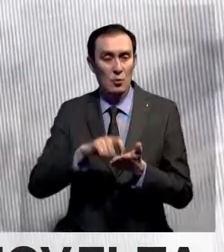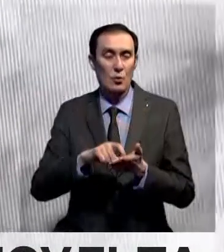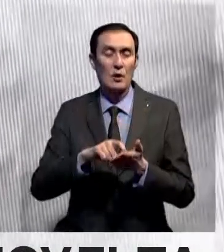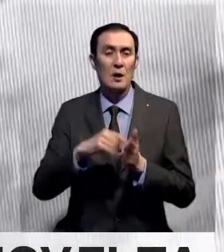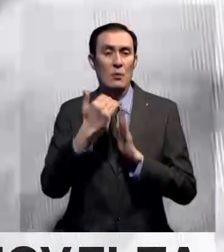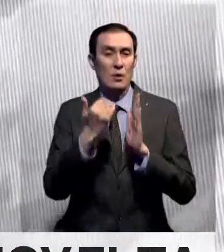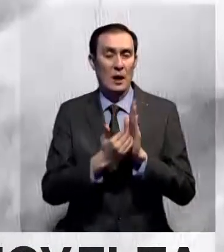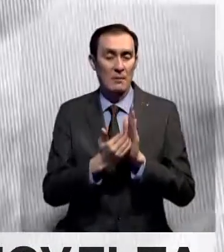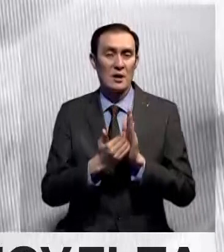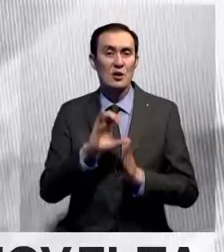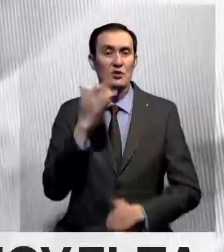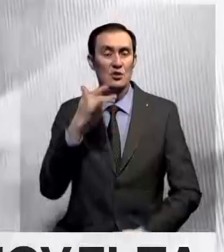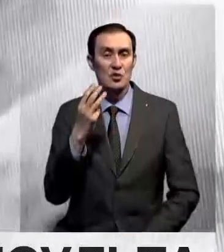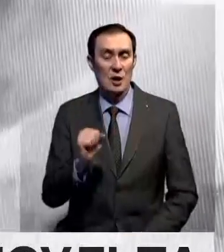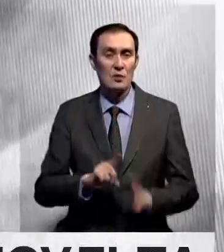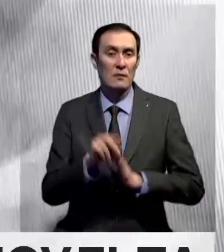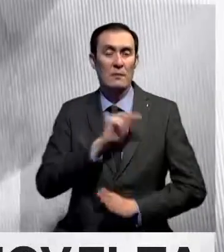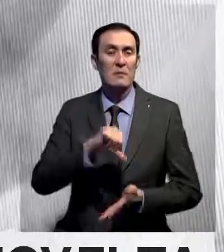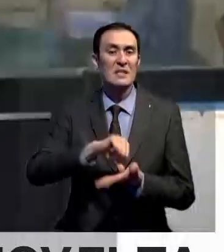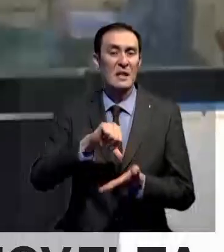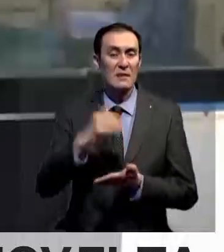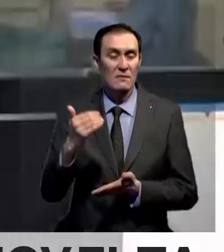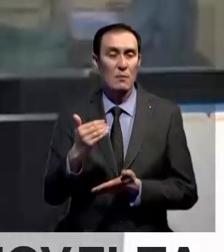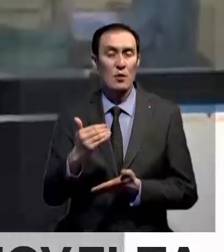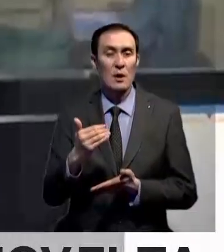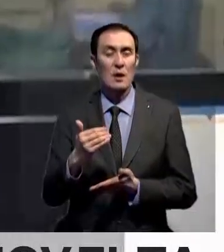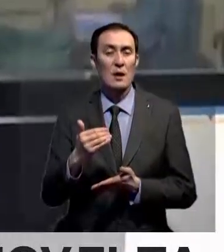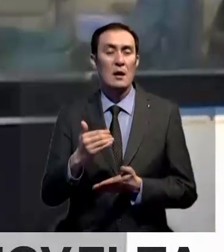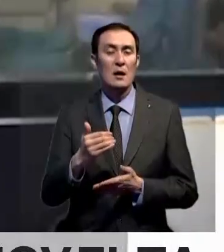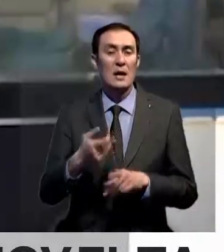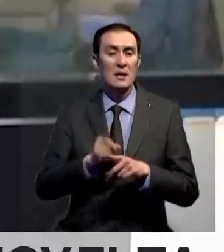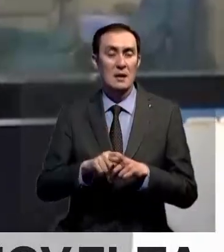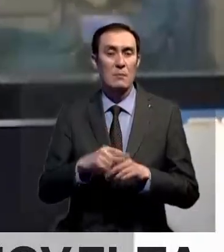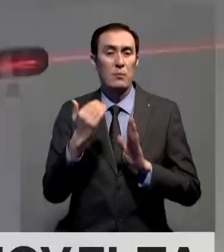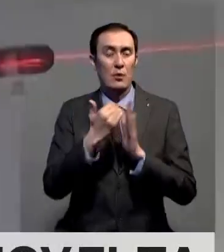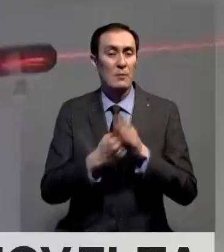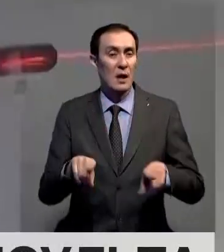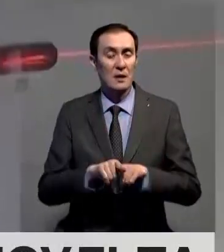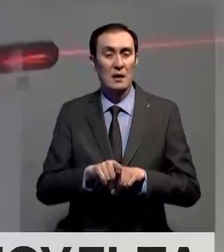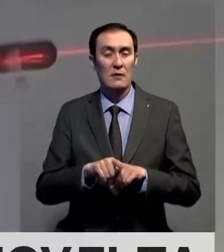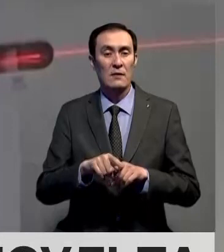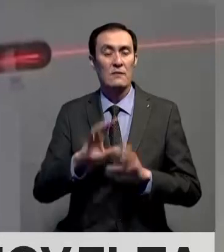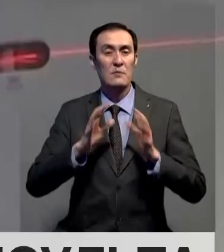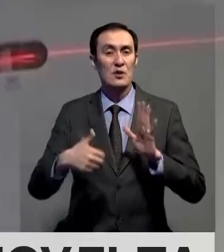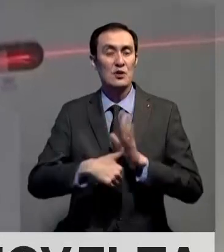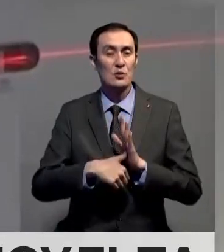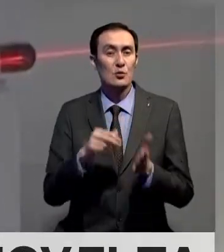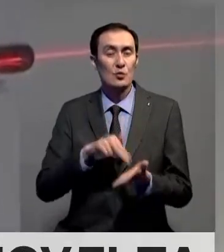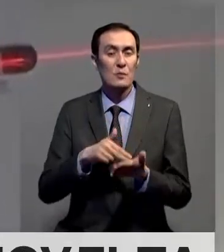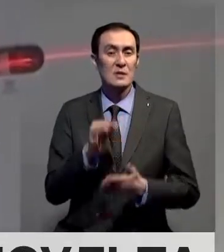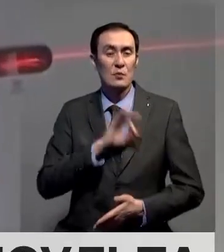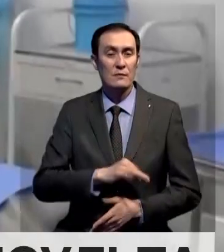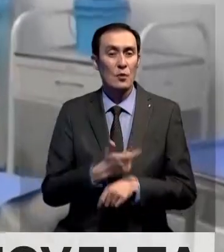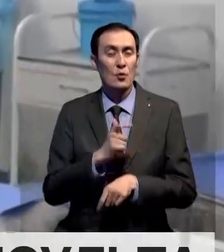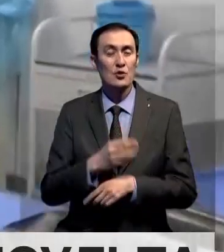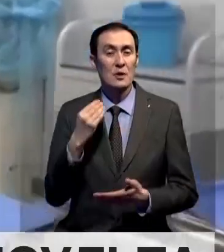искусственного интеллекта. В США заработает представительство по приземлению стартапов. Аналогов в мире 6, но стоимость их применения